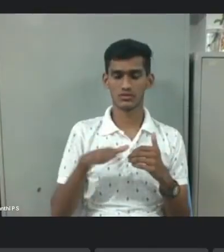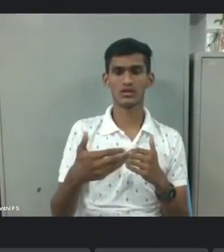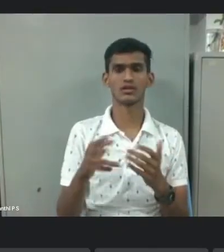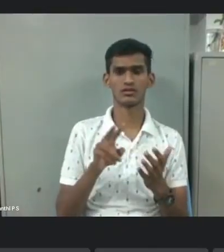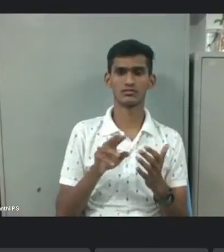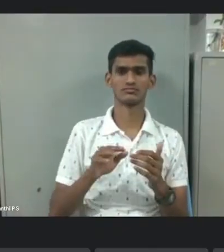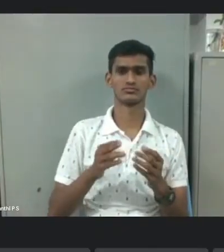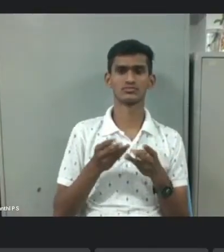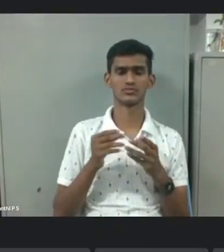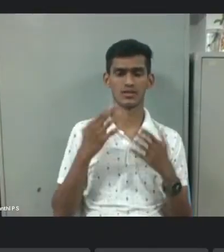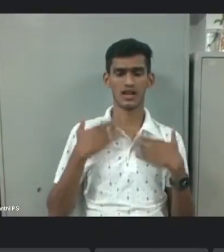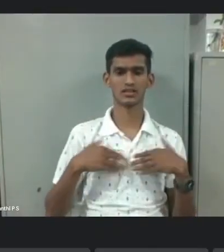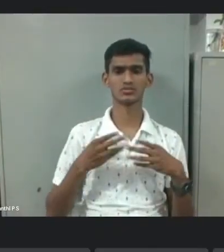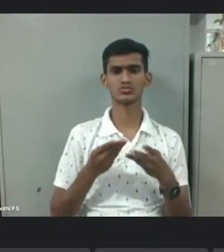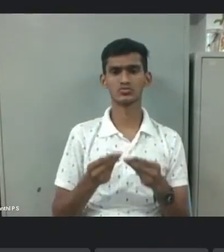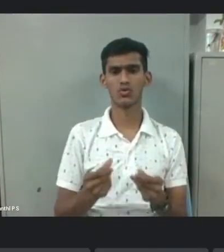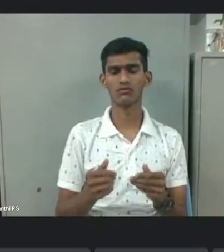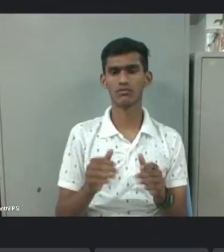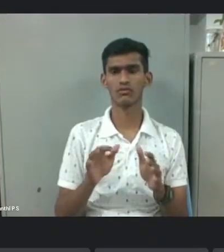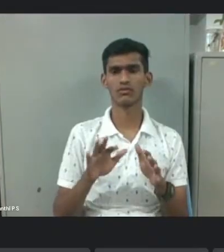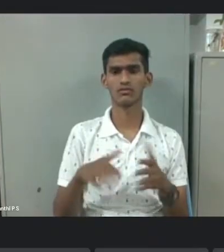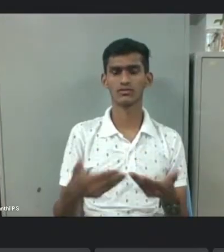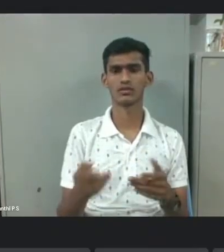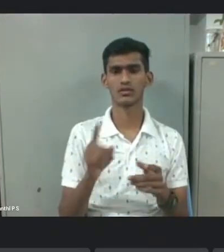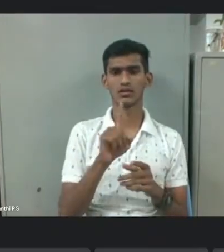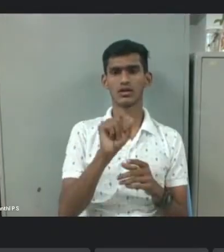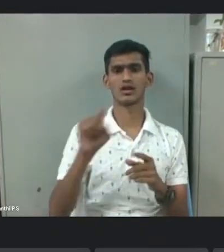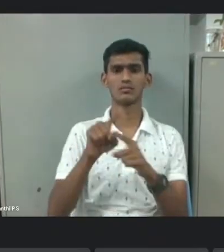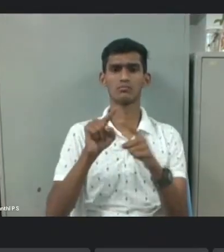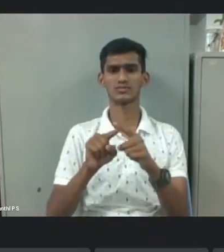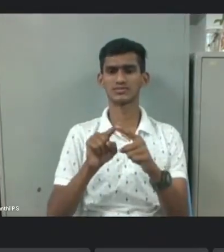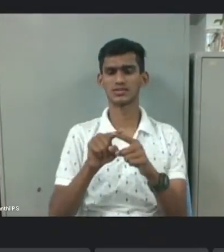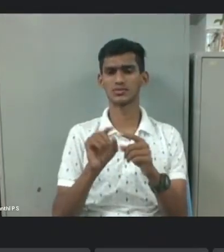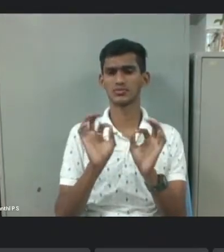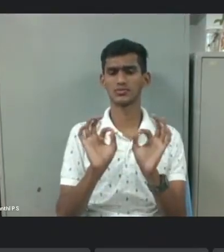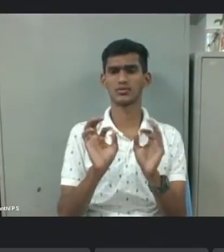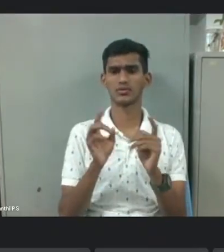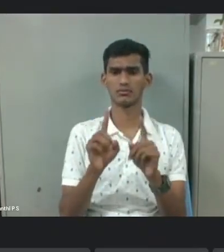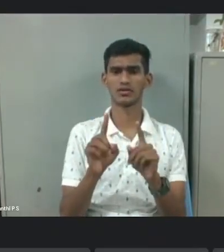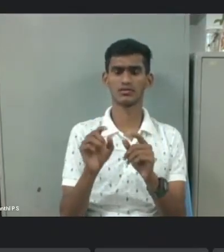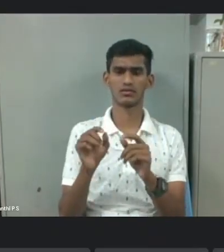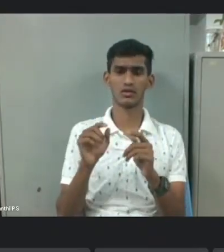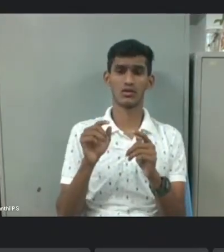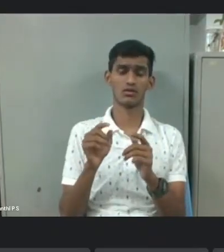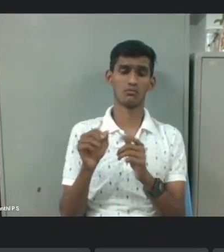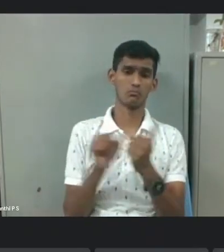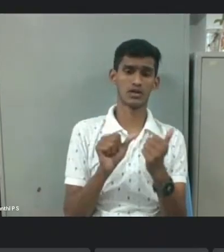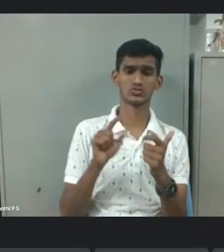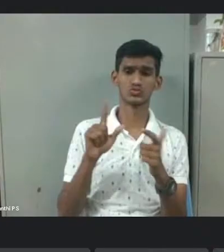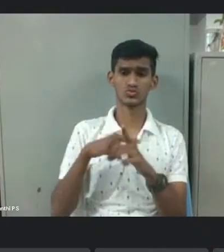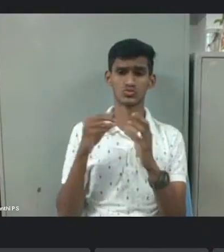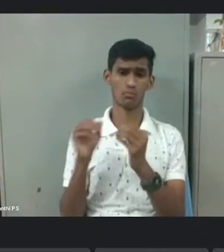ഒരു സമയത്ത് കംപ്ലീറ്റ്ലി ഫുൾ 100% തിരിച്ചു വന്നില്ലെങ്കിൽ തിരിച്ചു ജോലിക്ക് പോകാൻ പറ്റുമോ